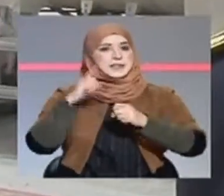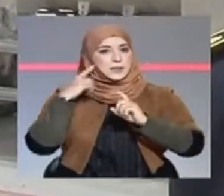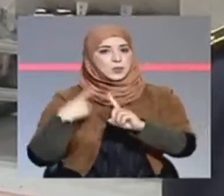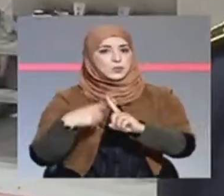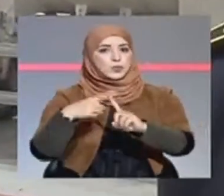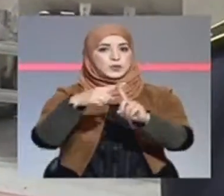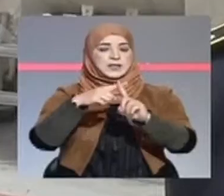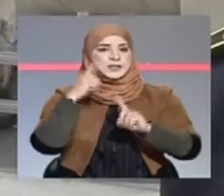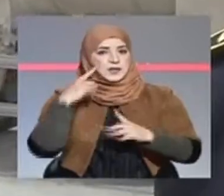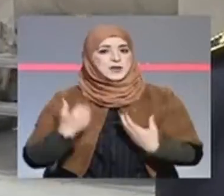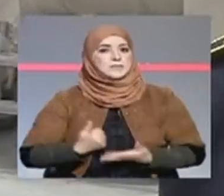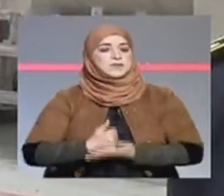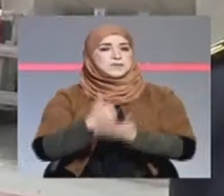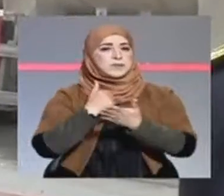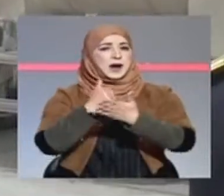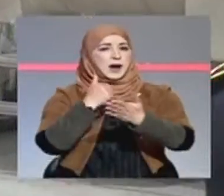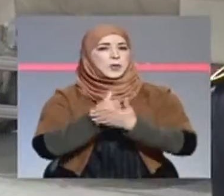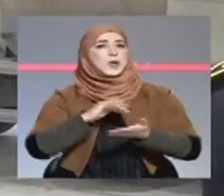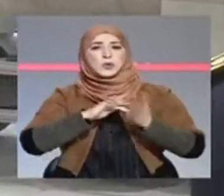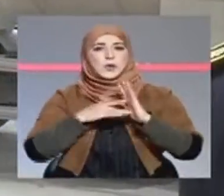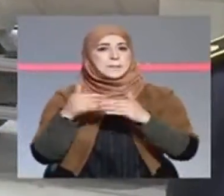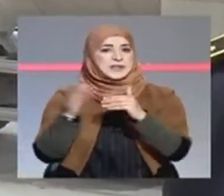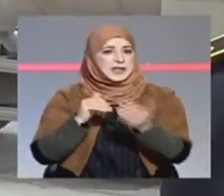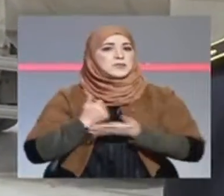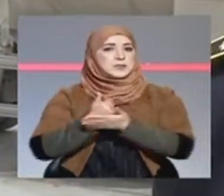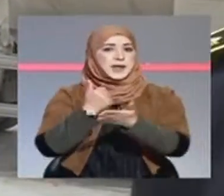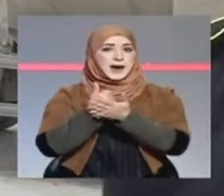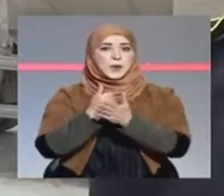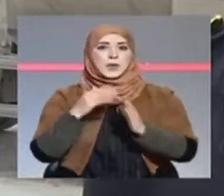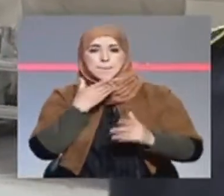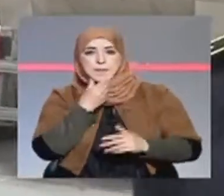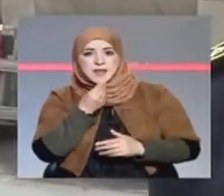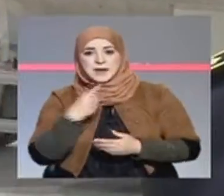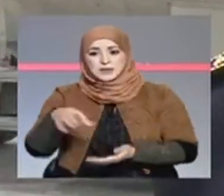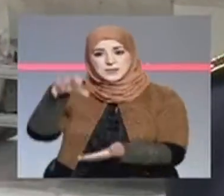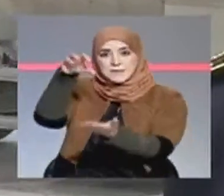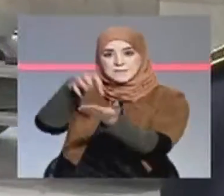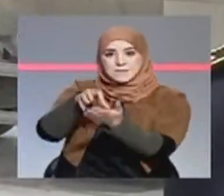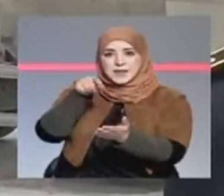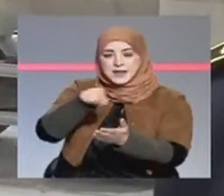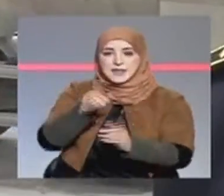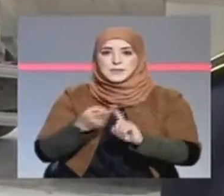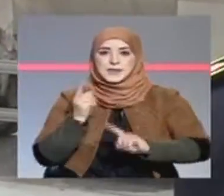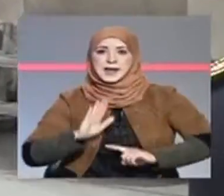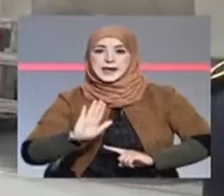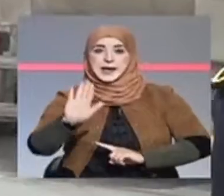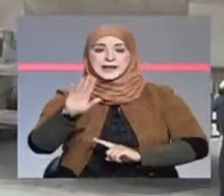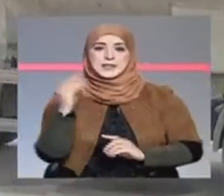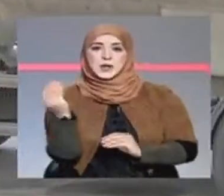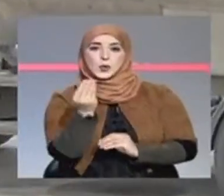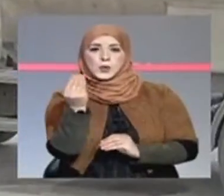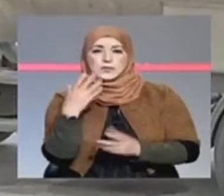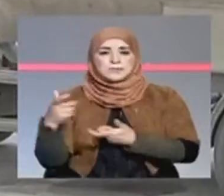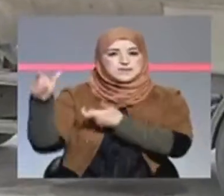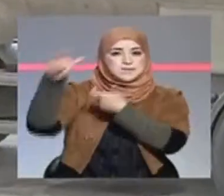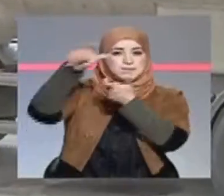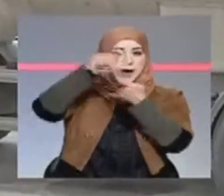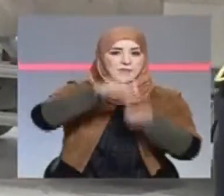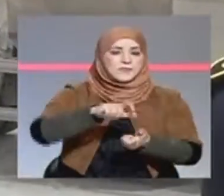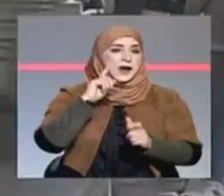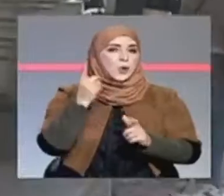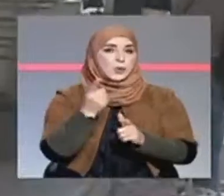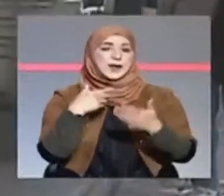كل الامكانيات بما فيها خاصه يعني اين تتم عمليه تفريغ وتحميل